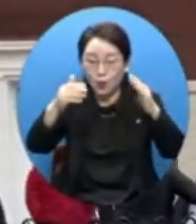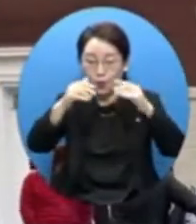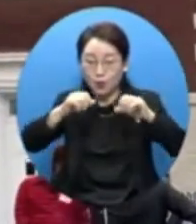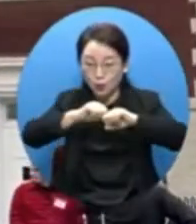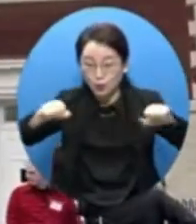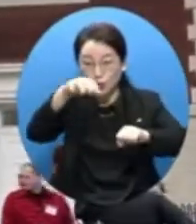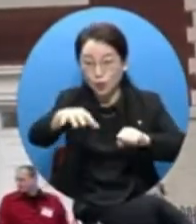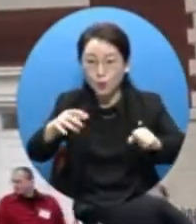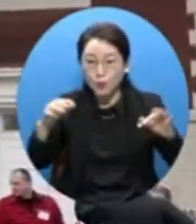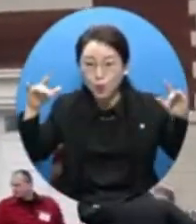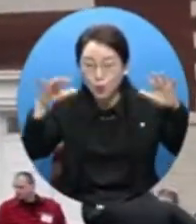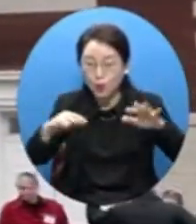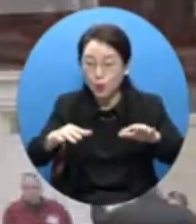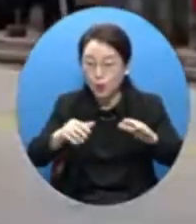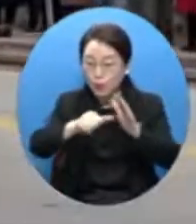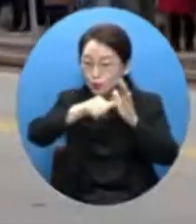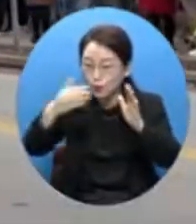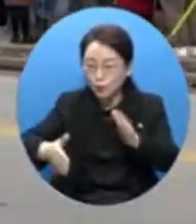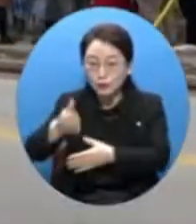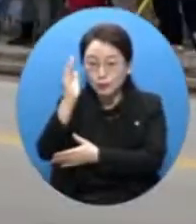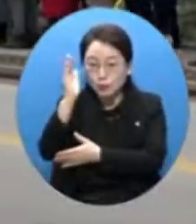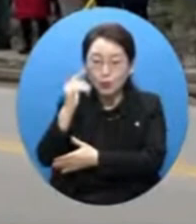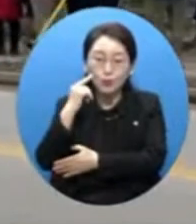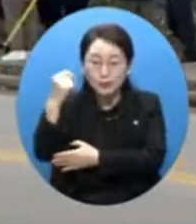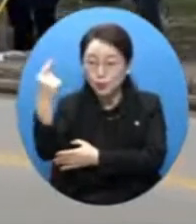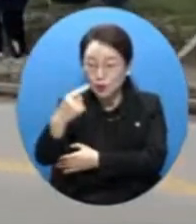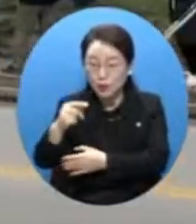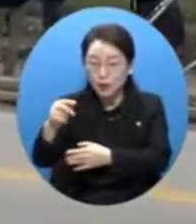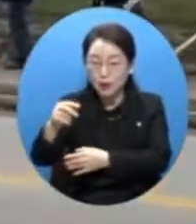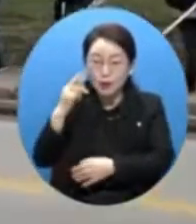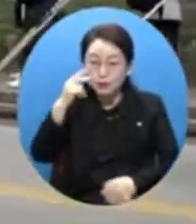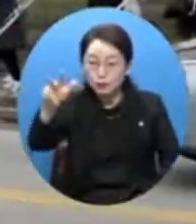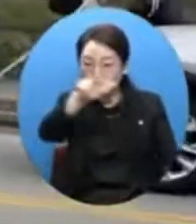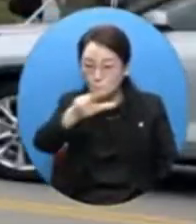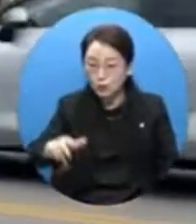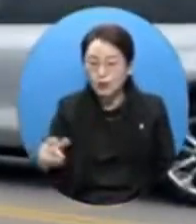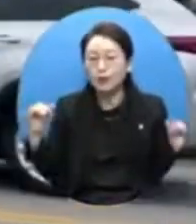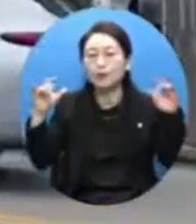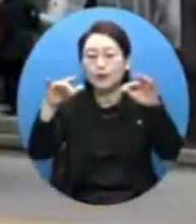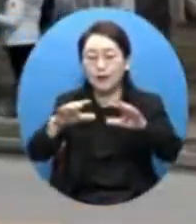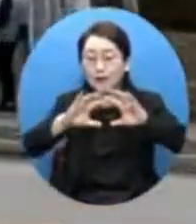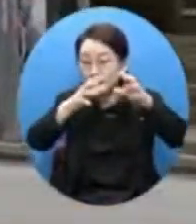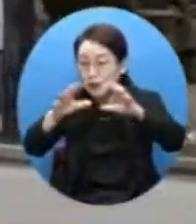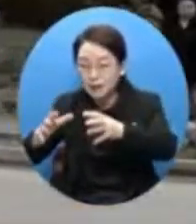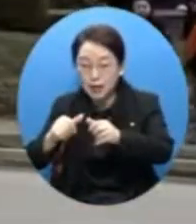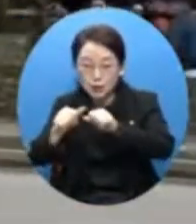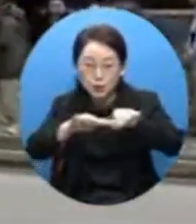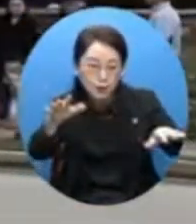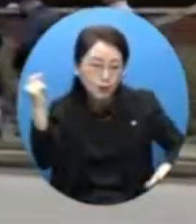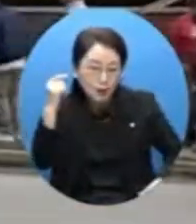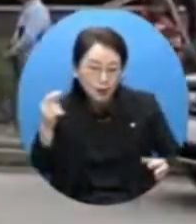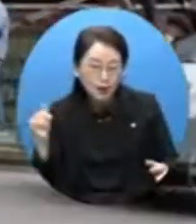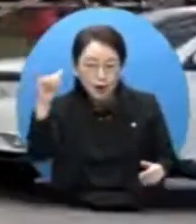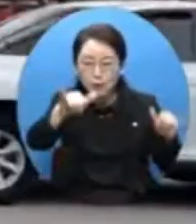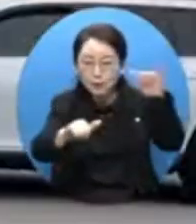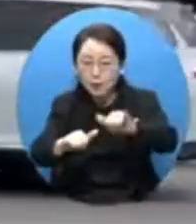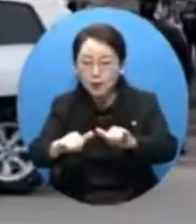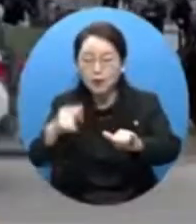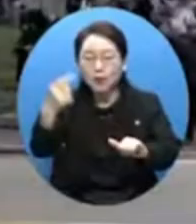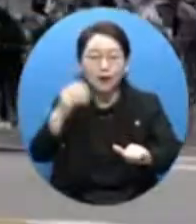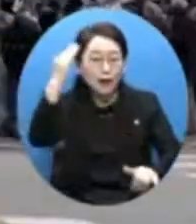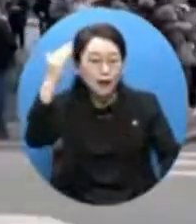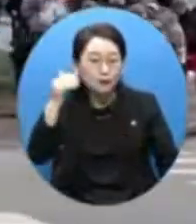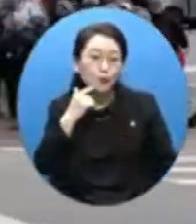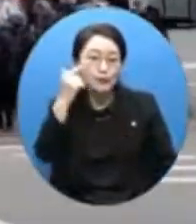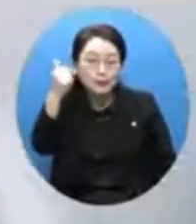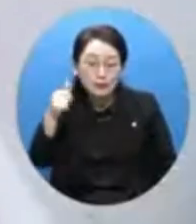목회자와 성들이 몰려오기 시작했고 미국 전역에서 사람들이 몰려오기 시작했고 전 세계에서의 소문을 듣는 사람들이 몰려오기 시작했고 한국에서도 목사님들이